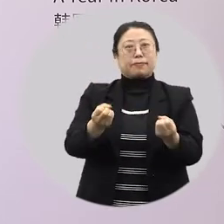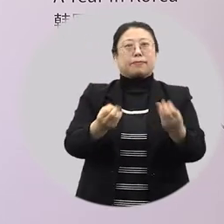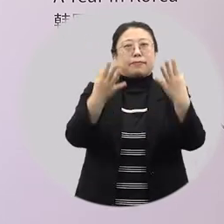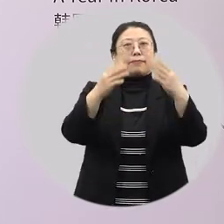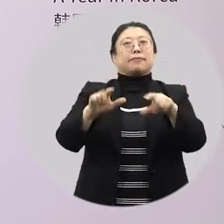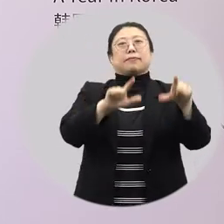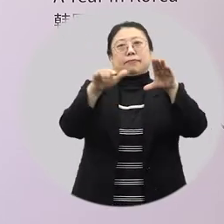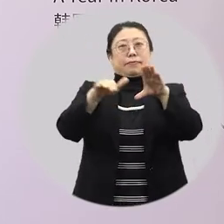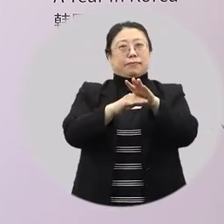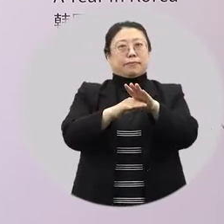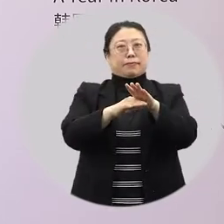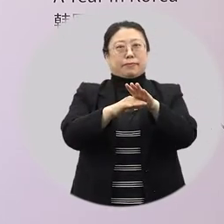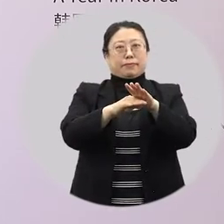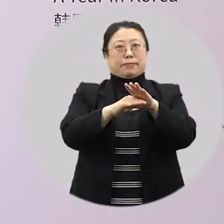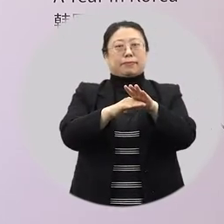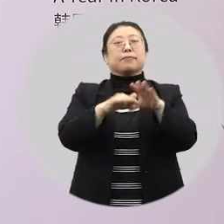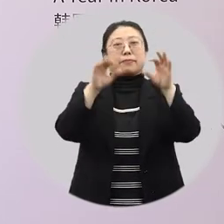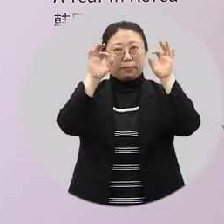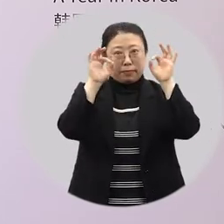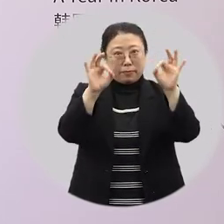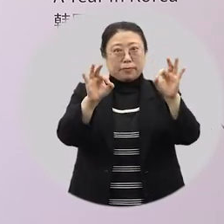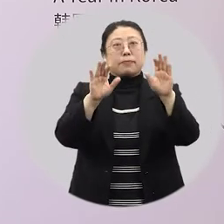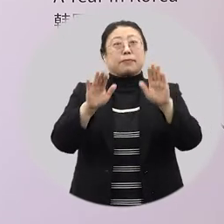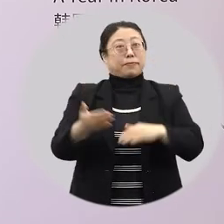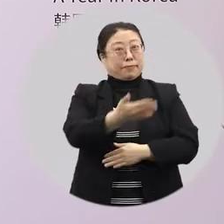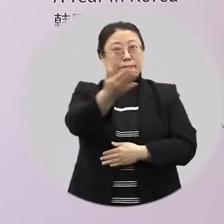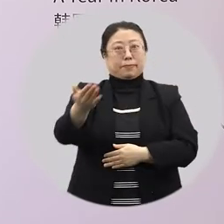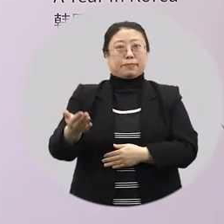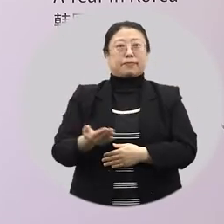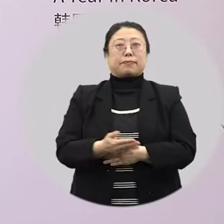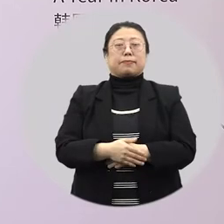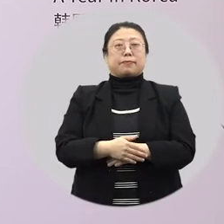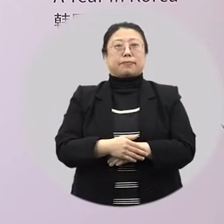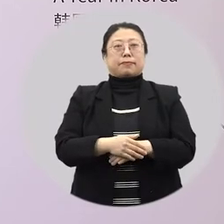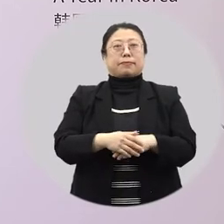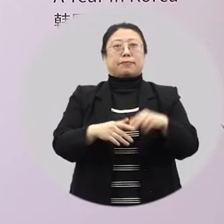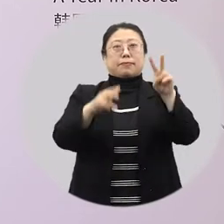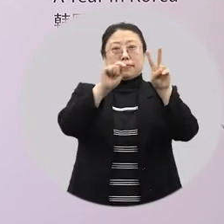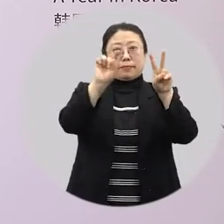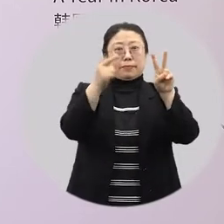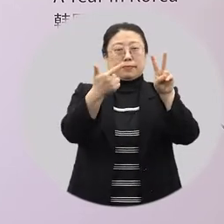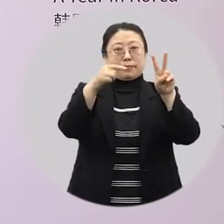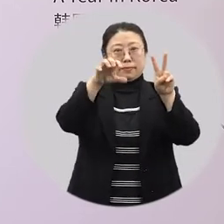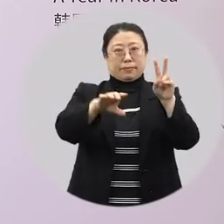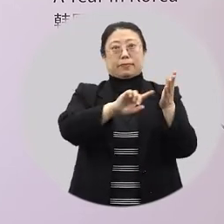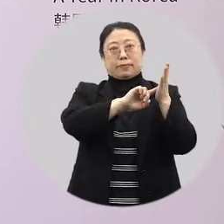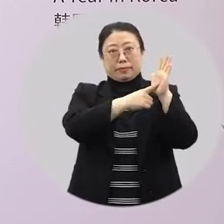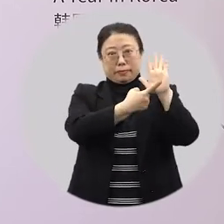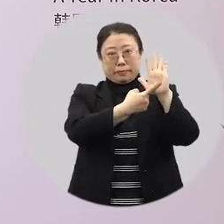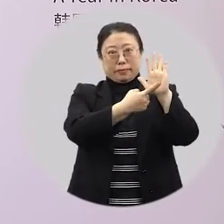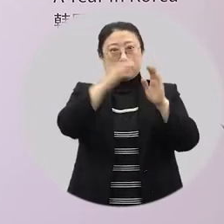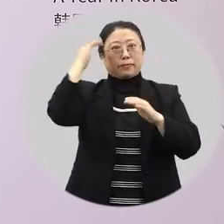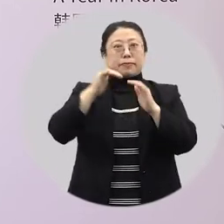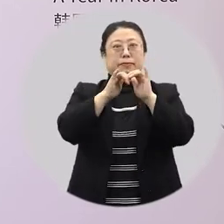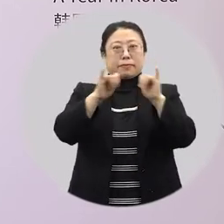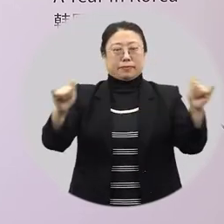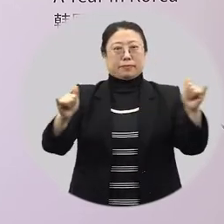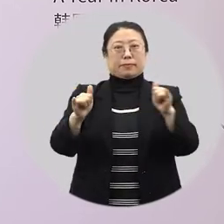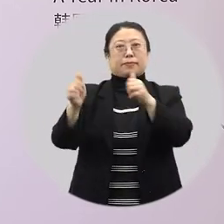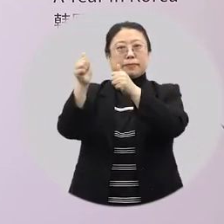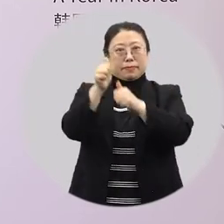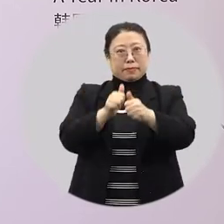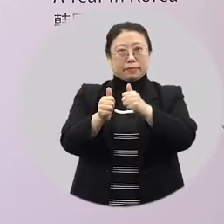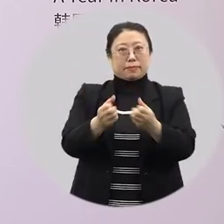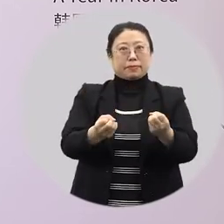있는데요 오늘 여러분과 상설 전시관 이관에서 전시 중인 한국인의 세시풍속과